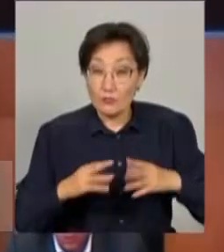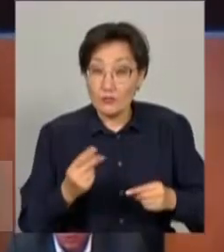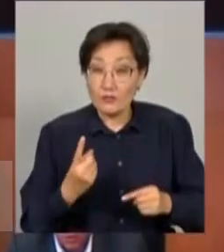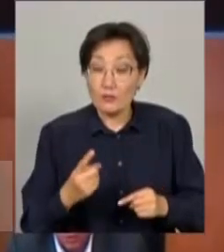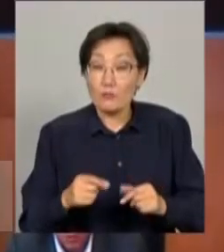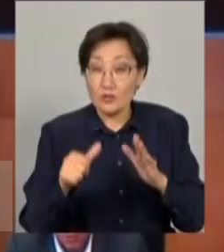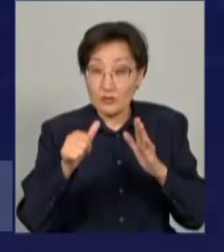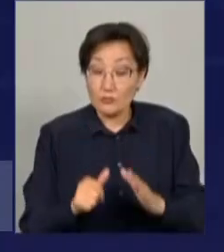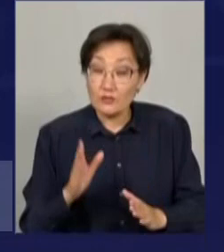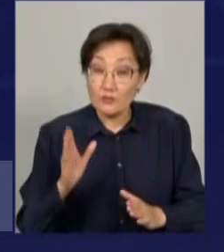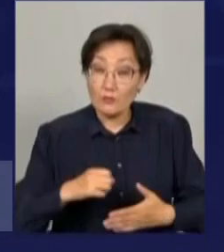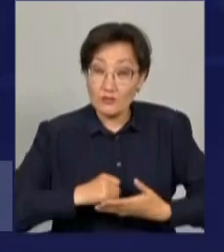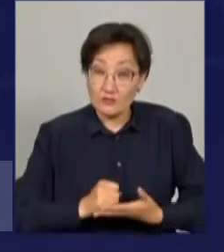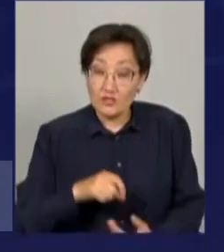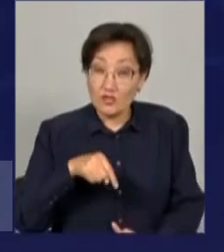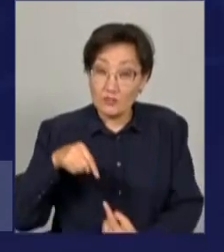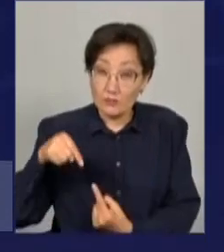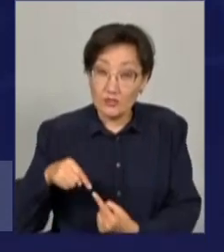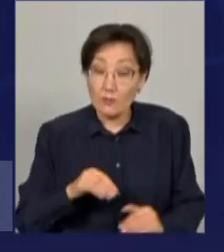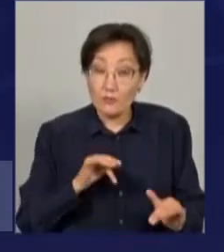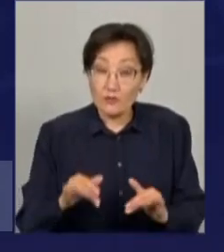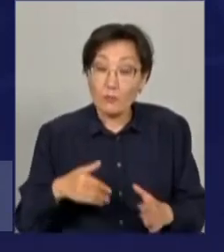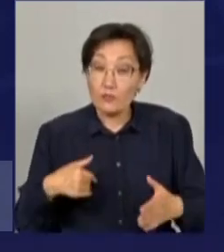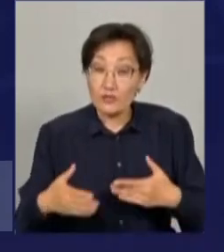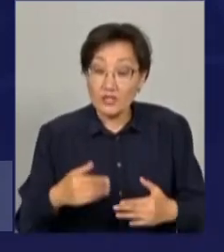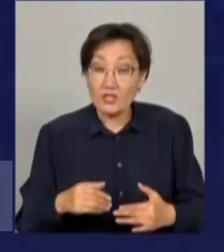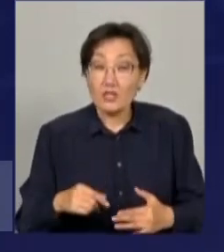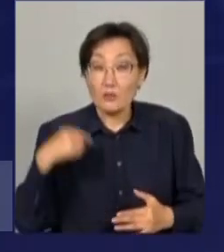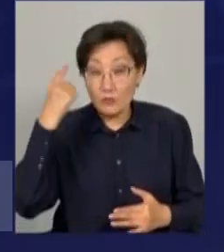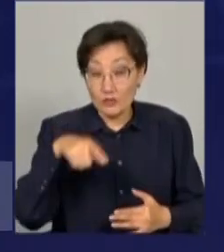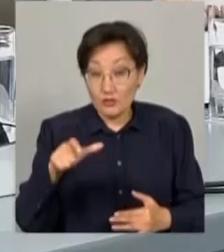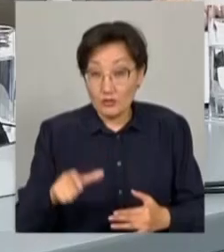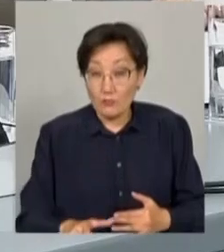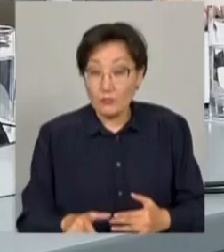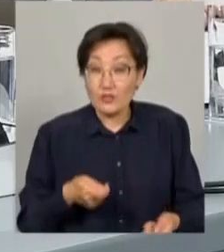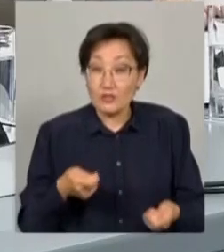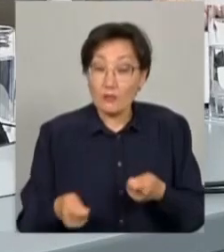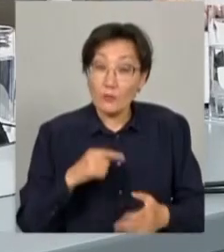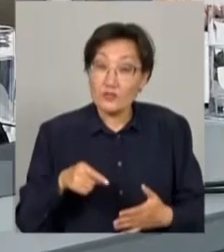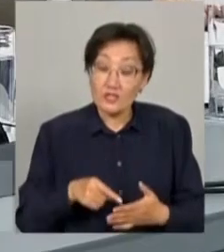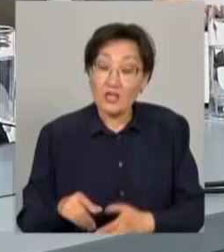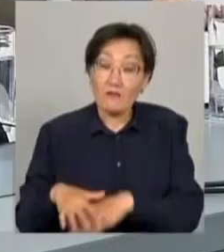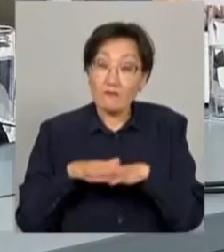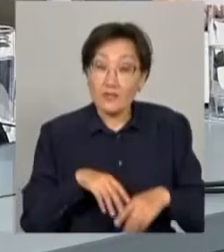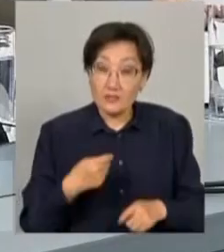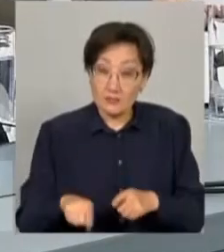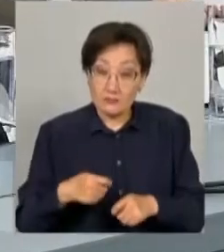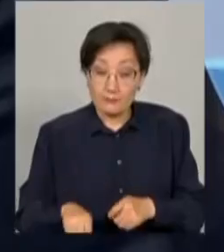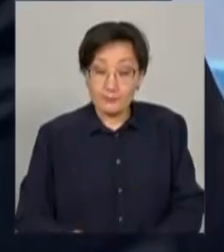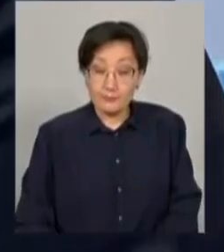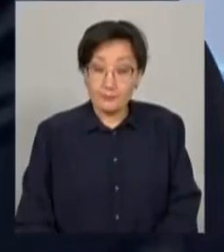первого полугодия будут приняты соответствующие меры в отношении должностных лиц курирующих вопросы инвестиции